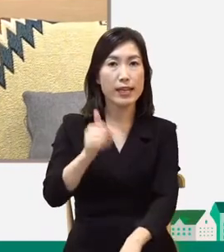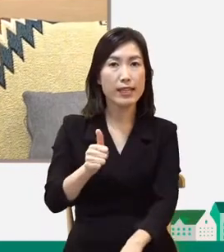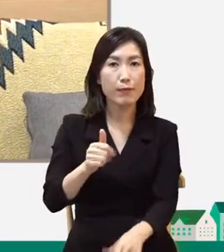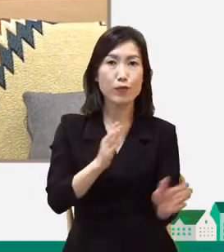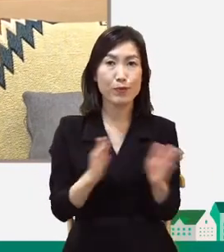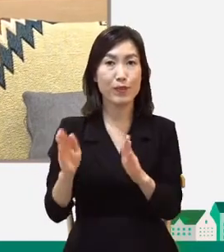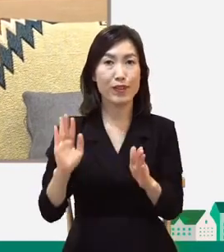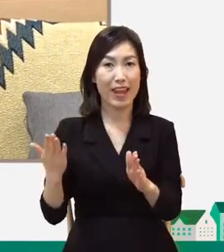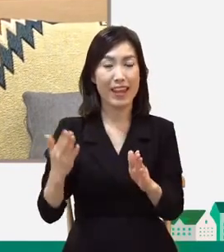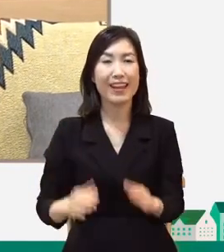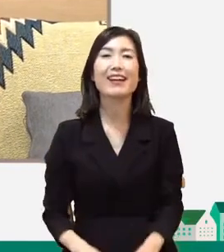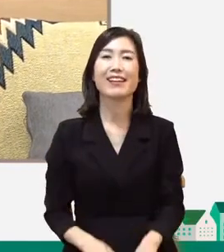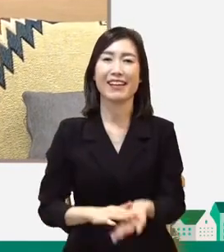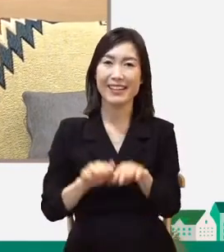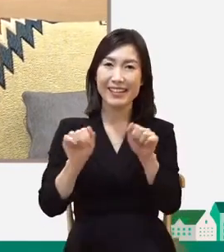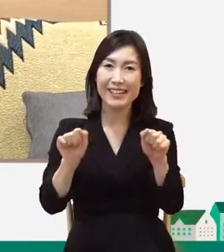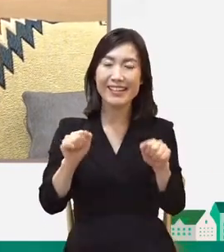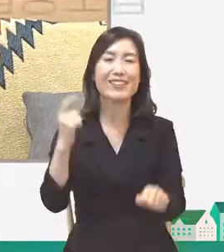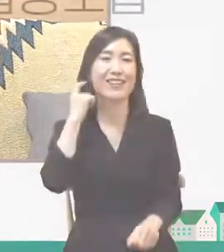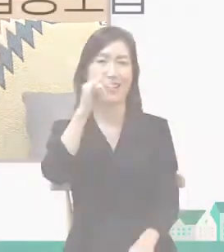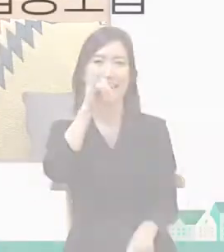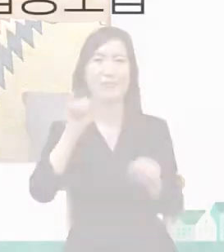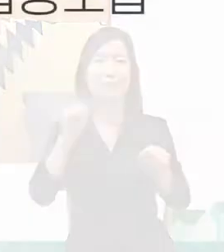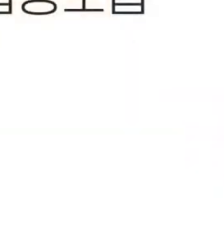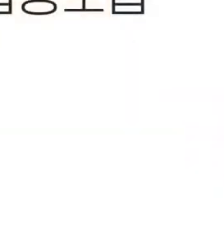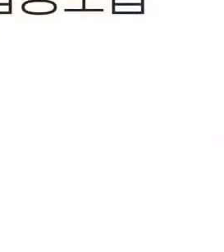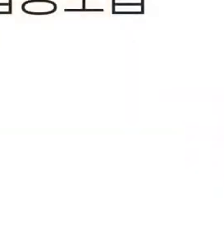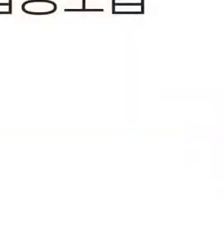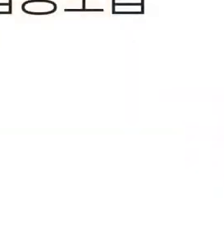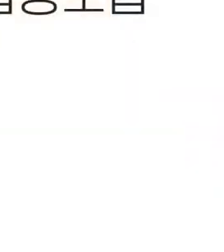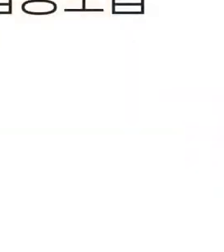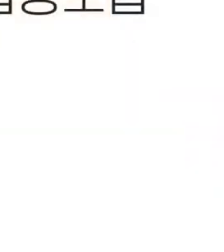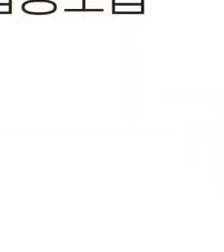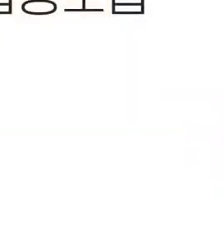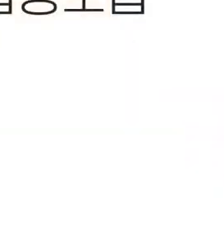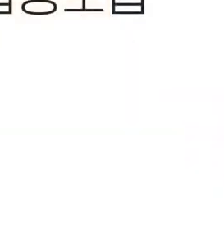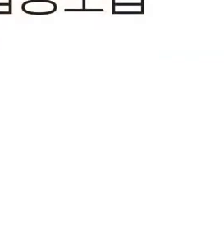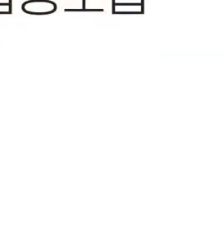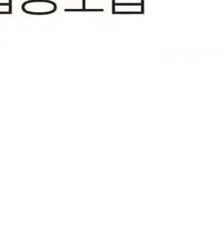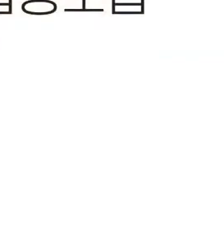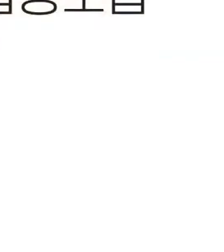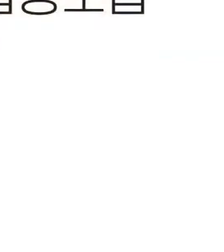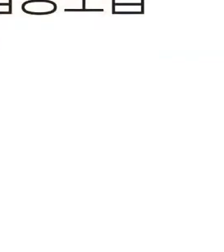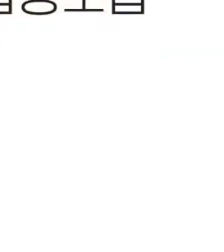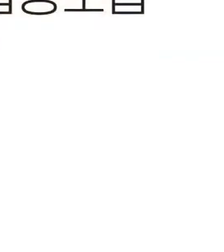얘기를 나눠볼까요? 안녕하세요. 안녕하세요. 네, 반갑습니다. 시작해 주세요.